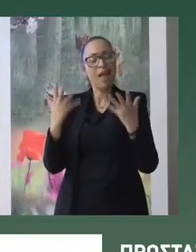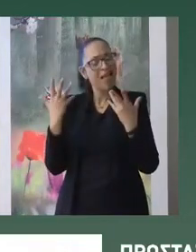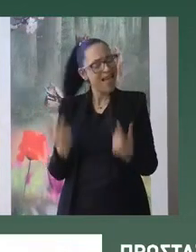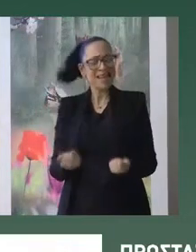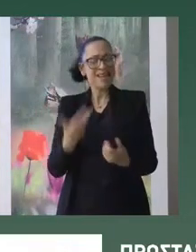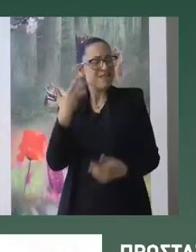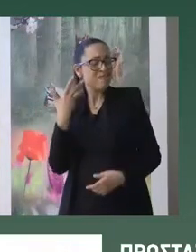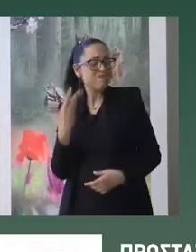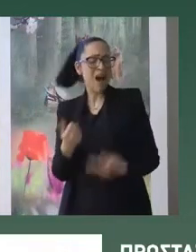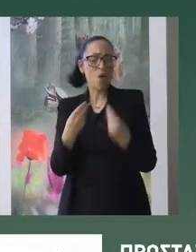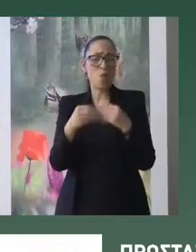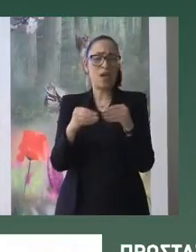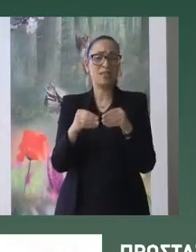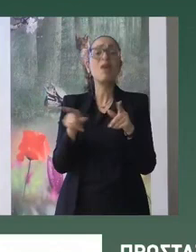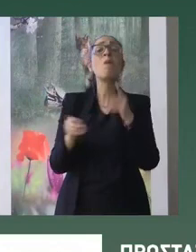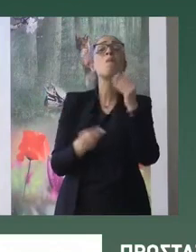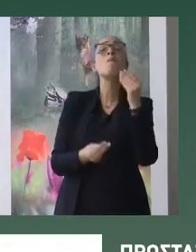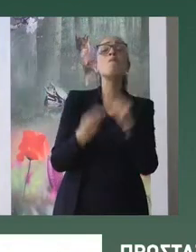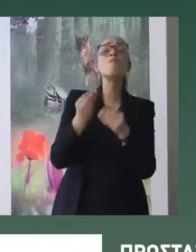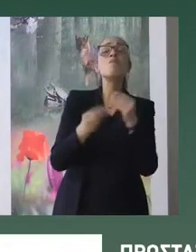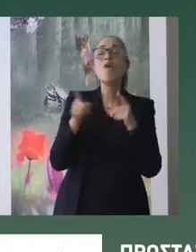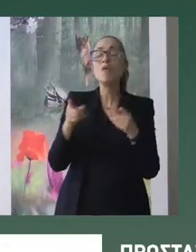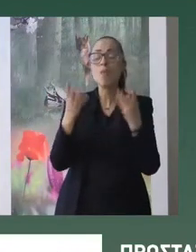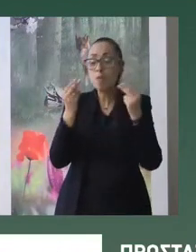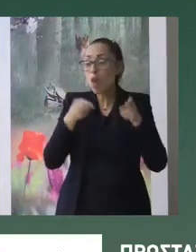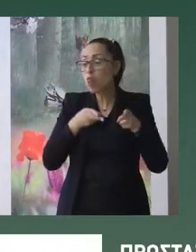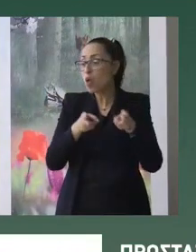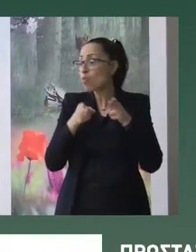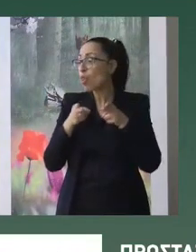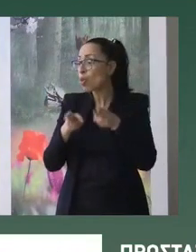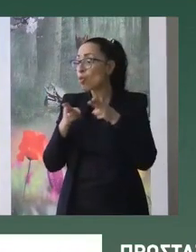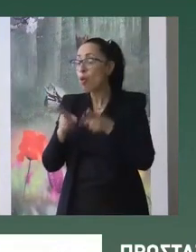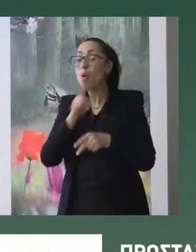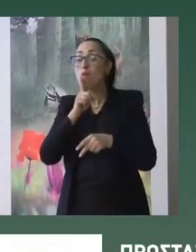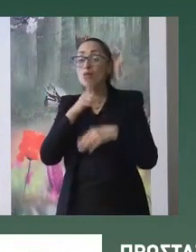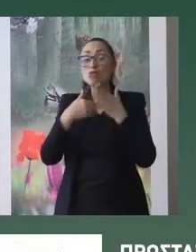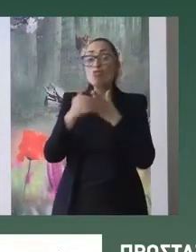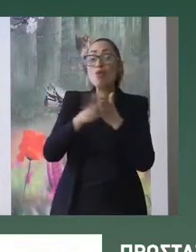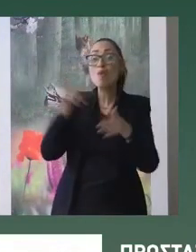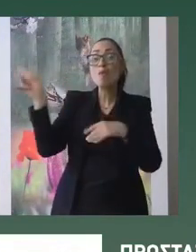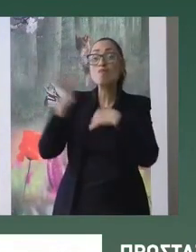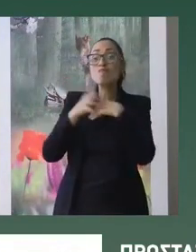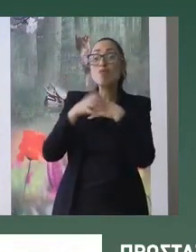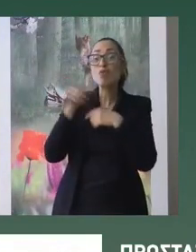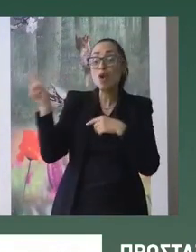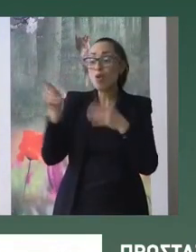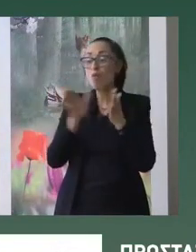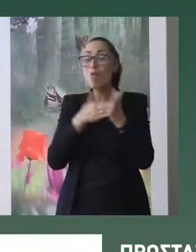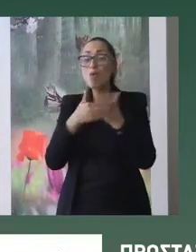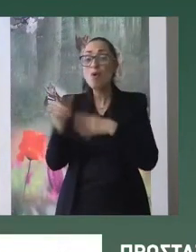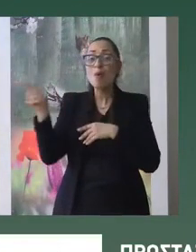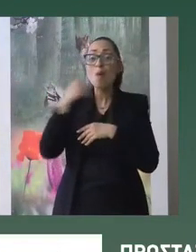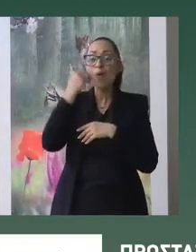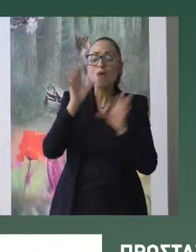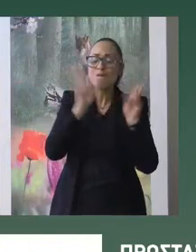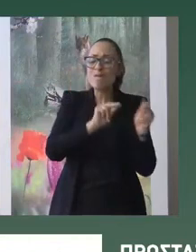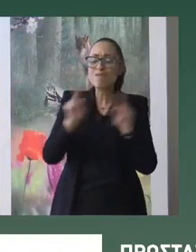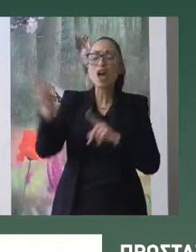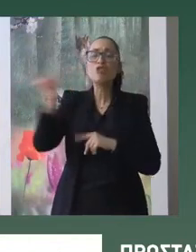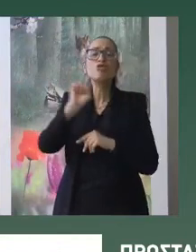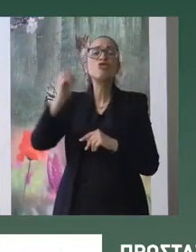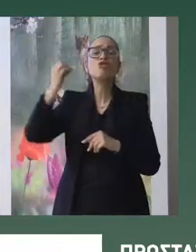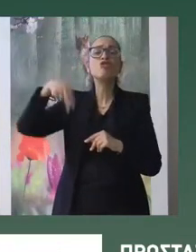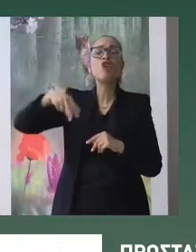Έχεις λύσεις. Το πρόβλημα είναι ότι είναι πολλοί τέτοιοι δρόμοι. Όσοι δρόμοι είναι με πορτοκαλί και κόκκινο, είναι σαν τη Σόλωνος. Αυτό έχουμε